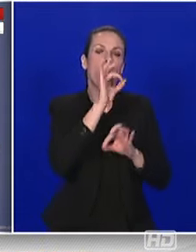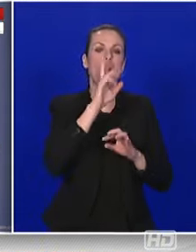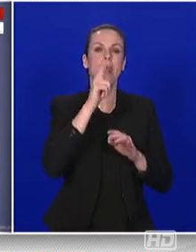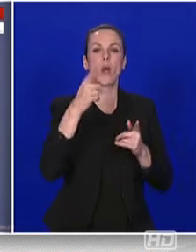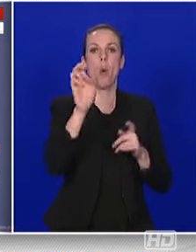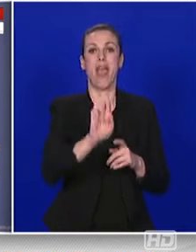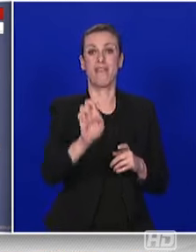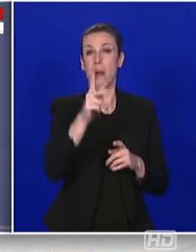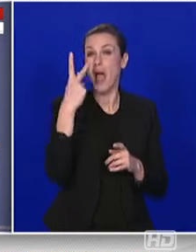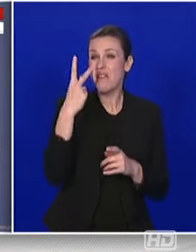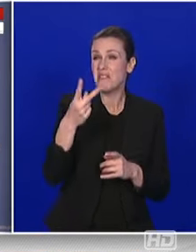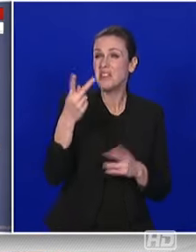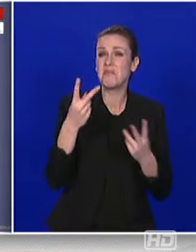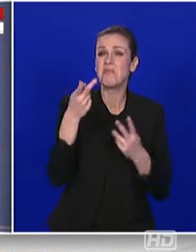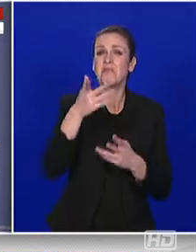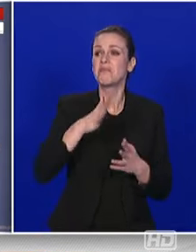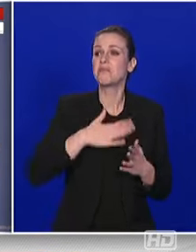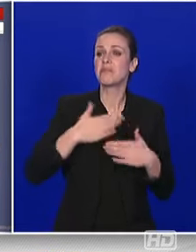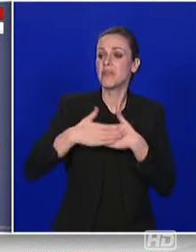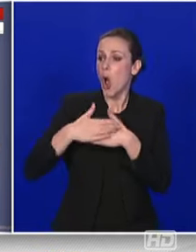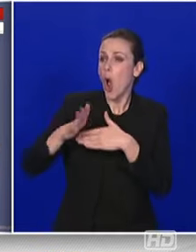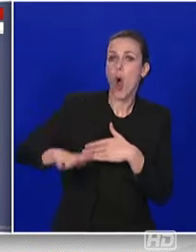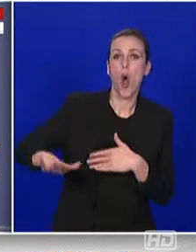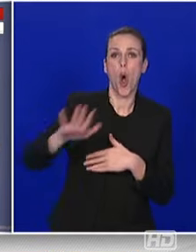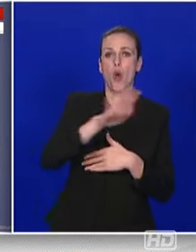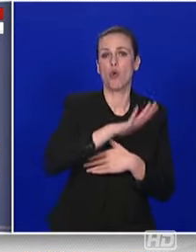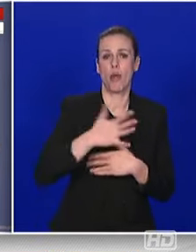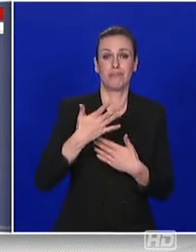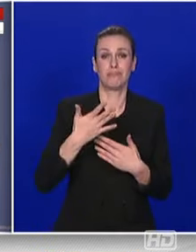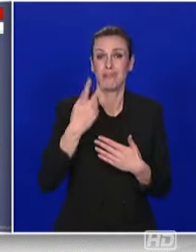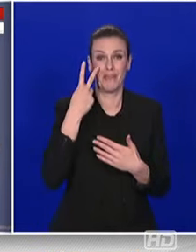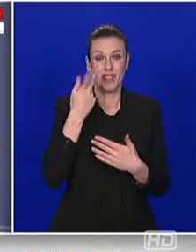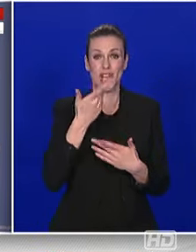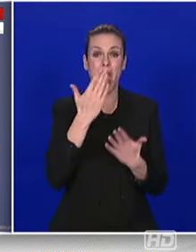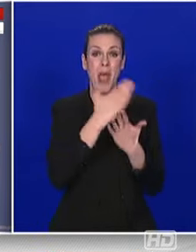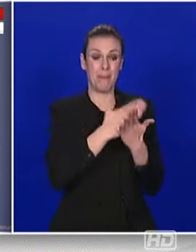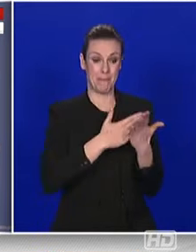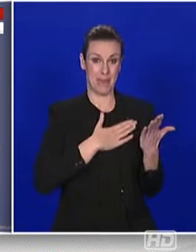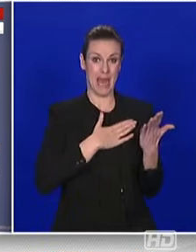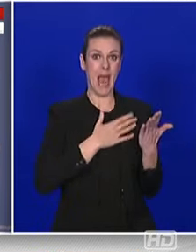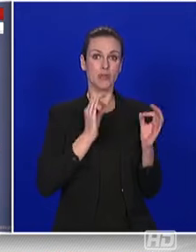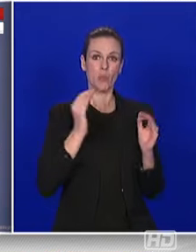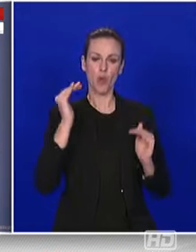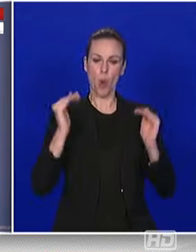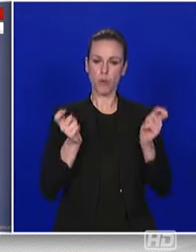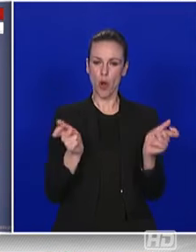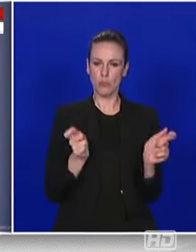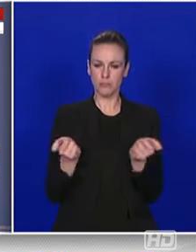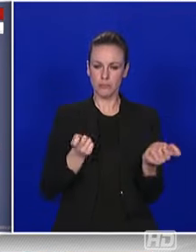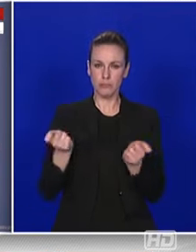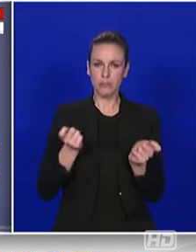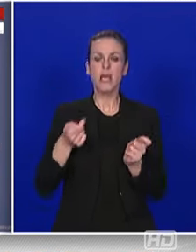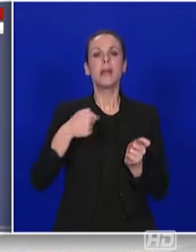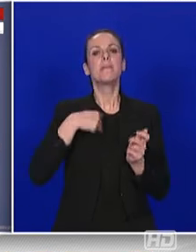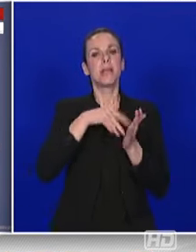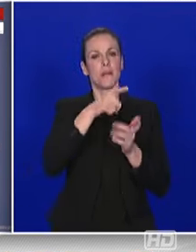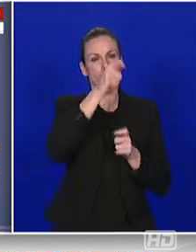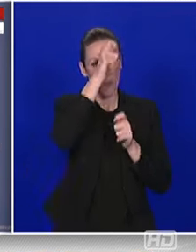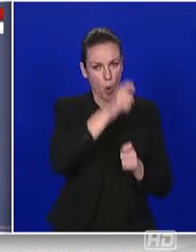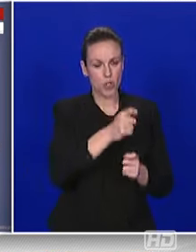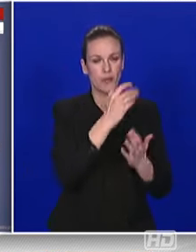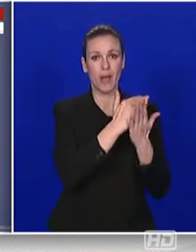Osvrnite se samo u našem bližem okruženju. Prema tome, mjere su balansirane. Mjere su tu da ih poštujemo. Ukoliko bi ih